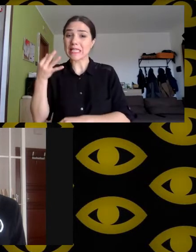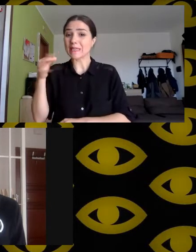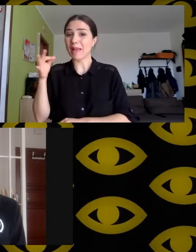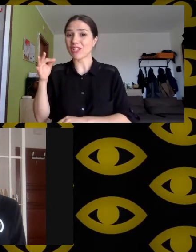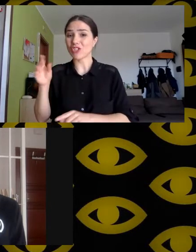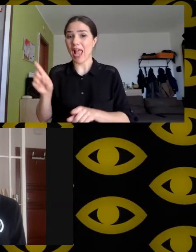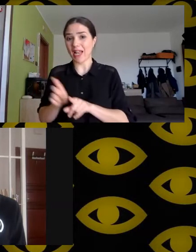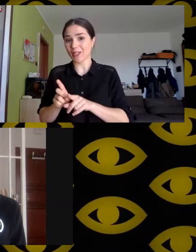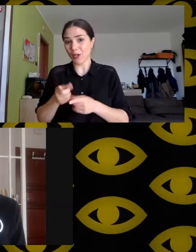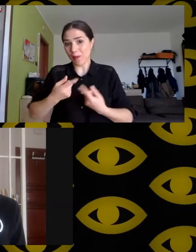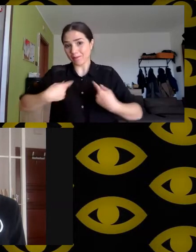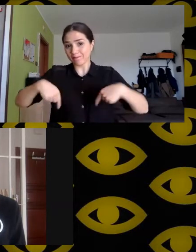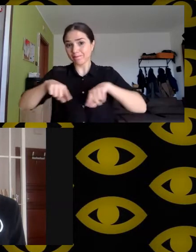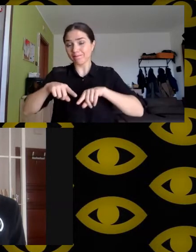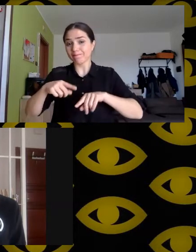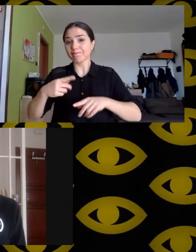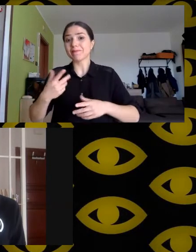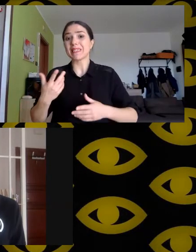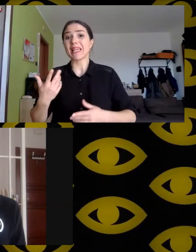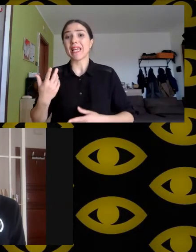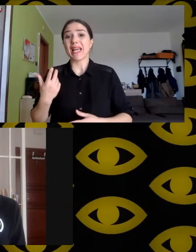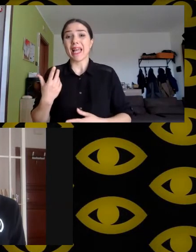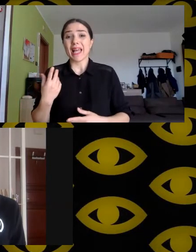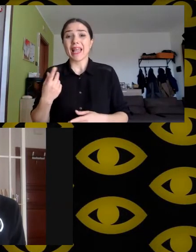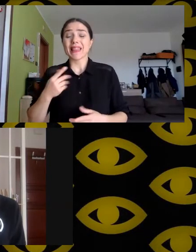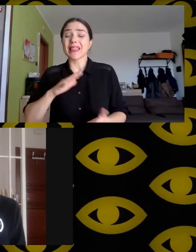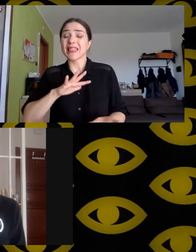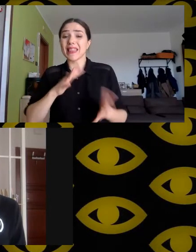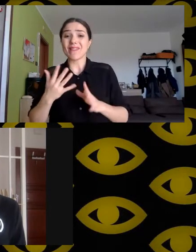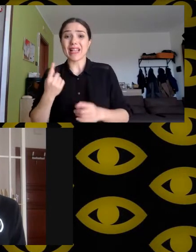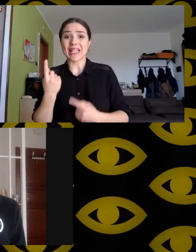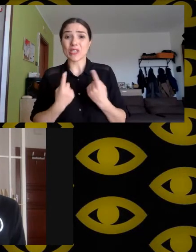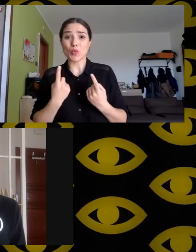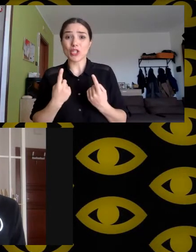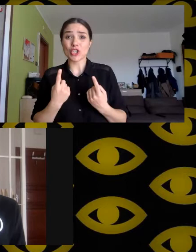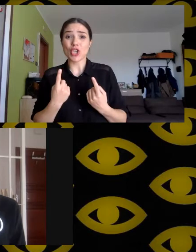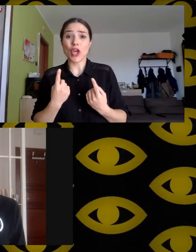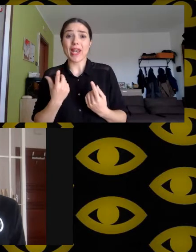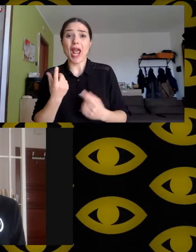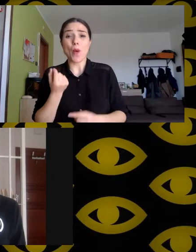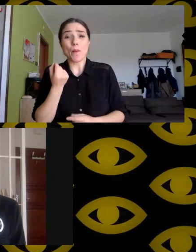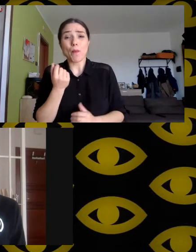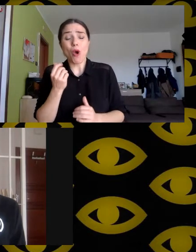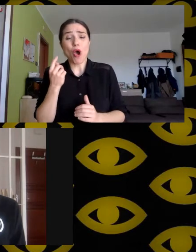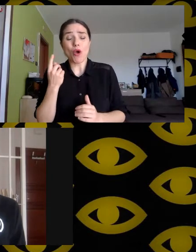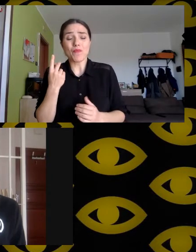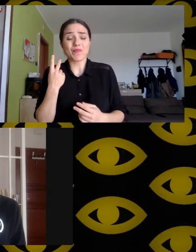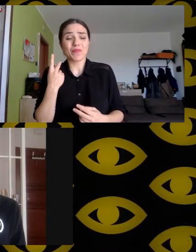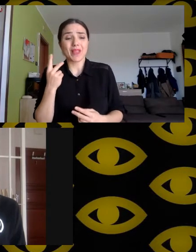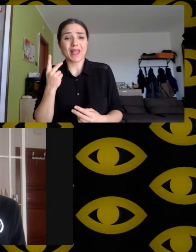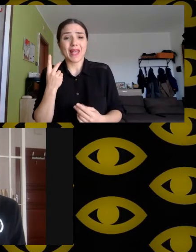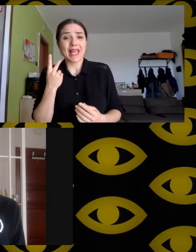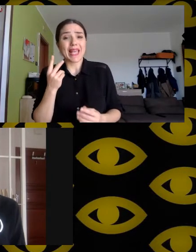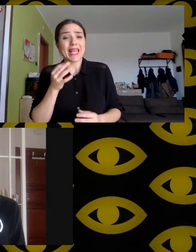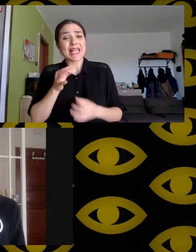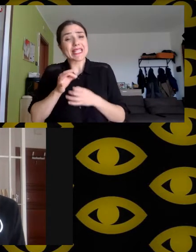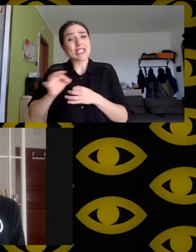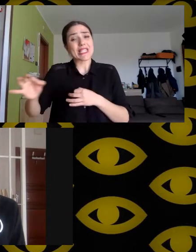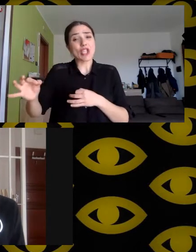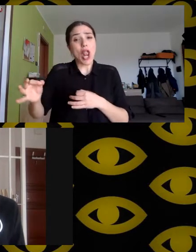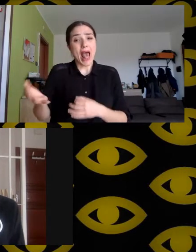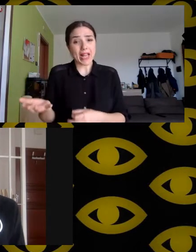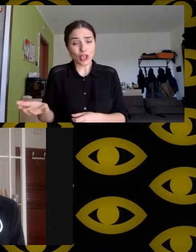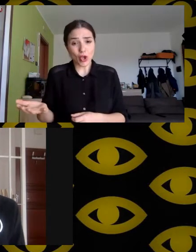la preoccupazione di essere affetti dal virus, ma anche quella di essere isolati e quindi